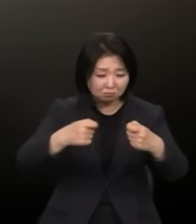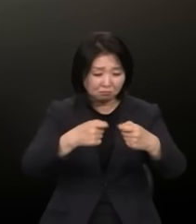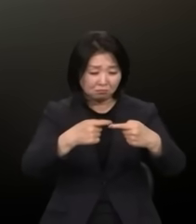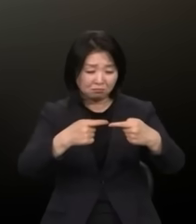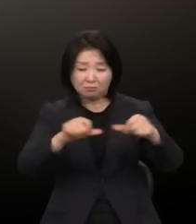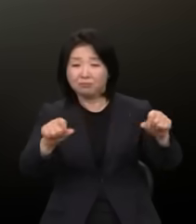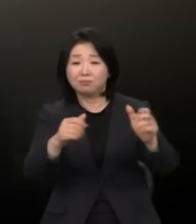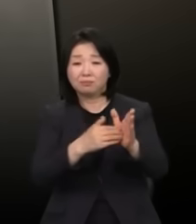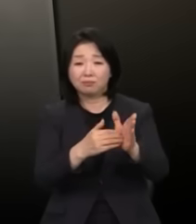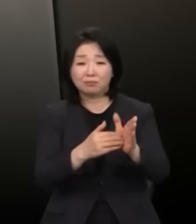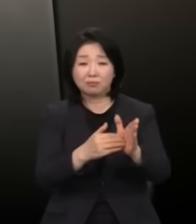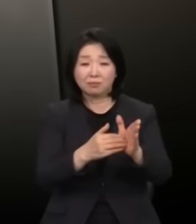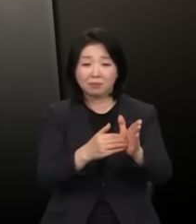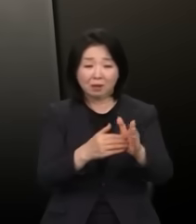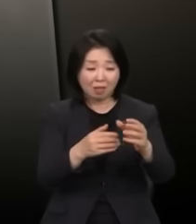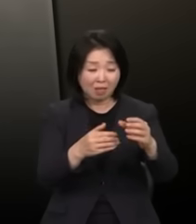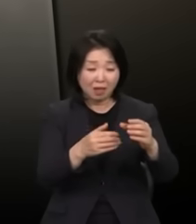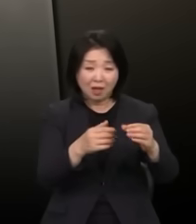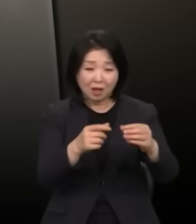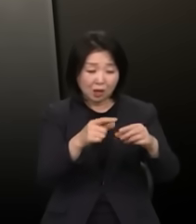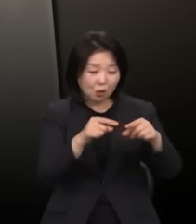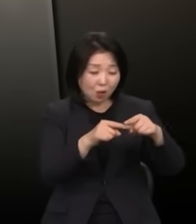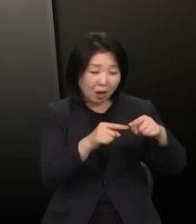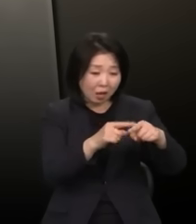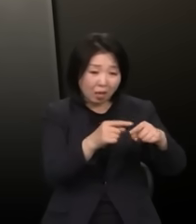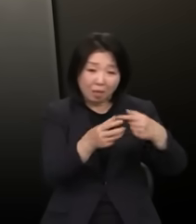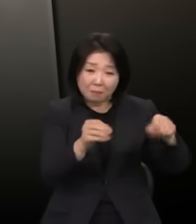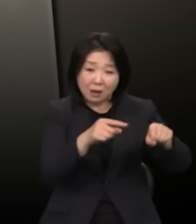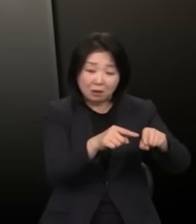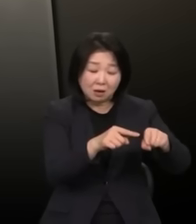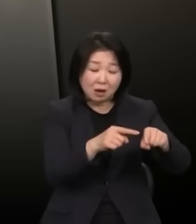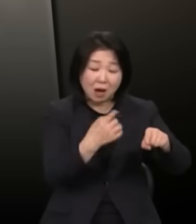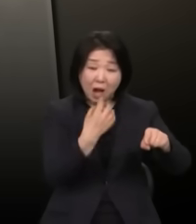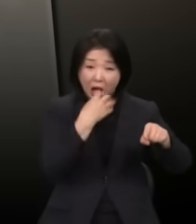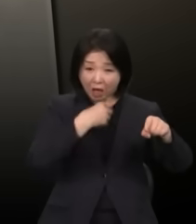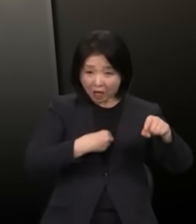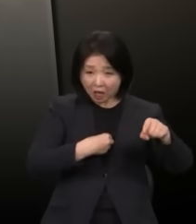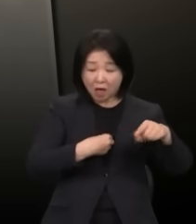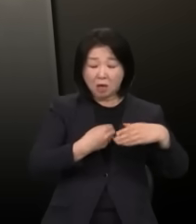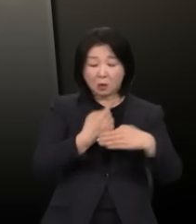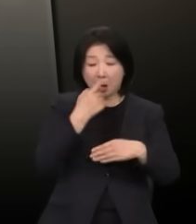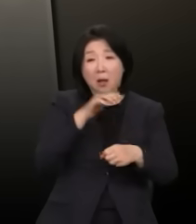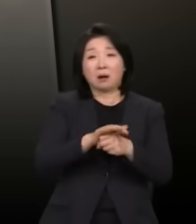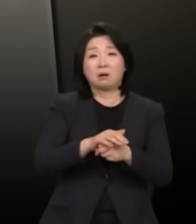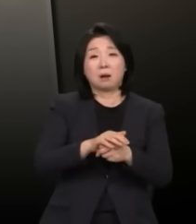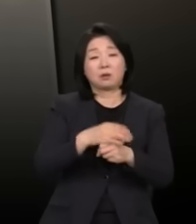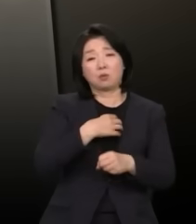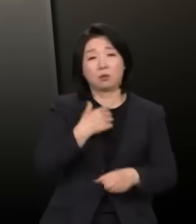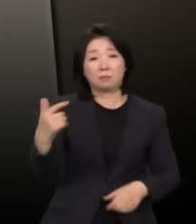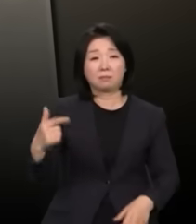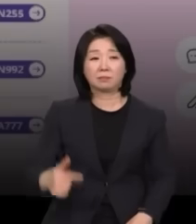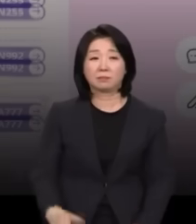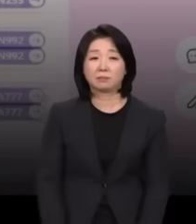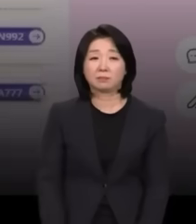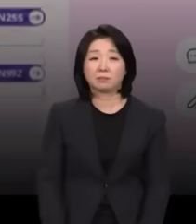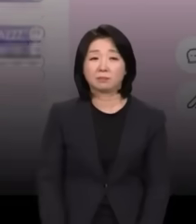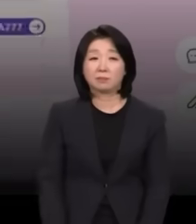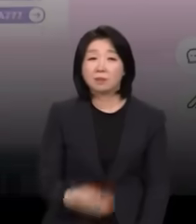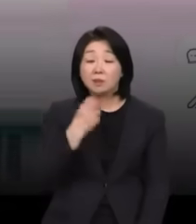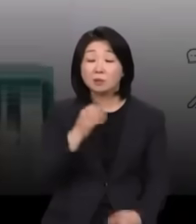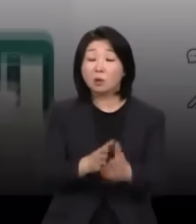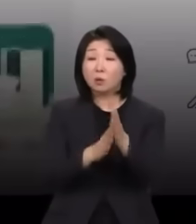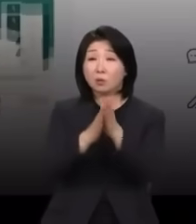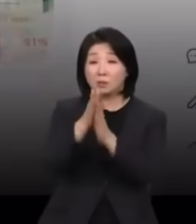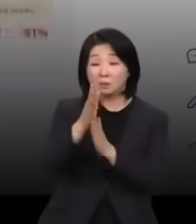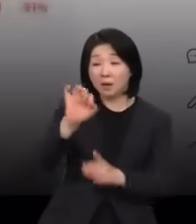부러집니다. 떨어져 나온 조각이 자칫 아이 입에 들어가면 질식을 일으킬 수도 있습니다. 서울시가